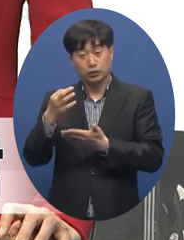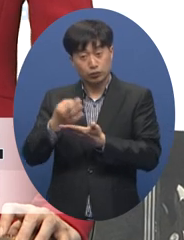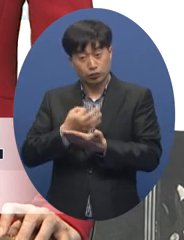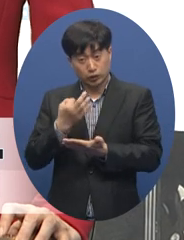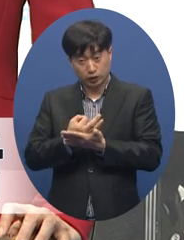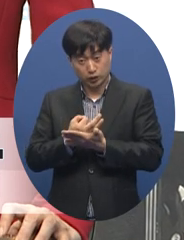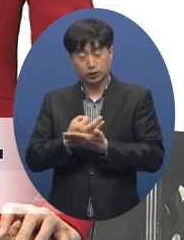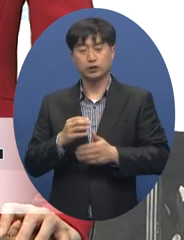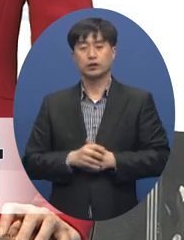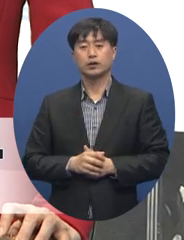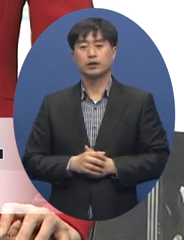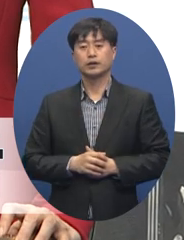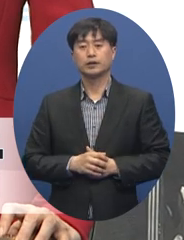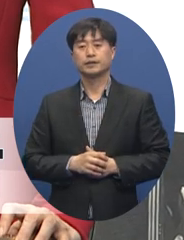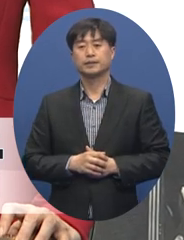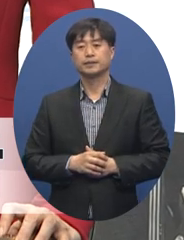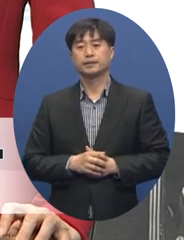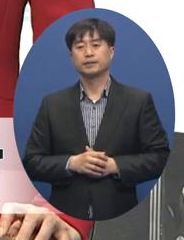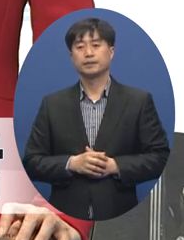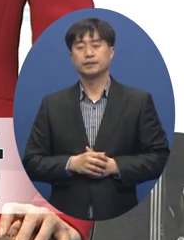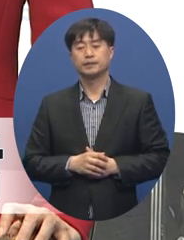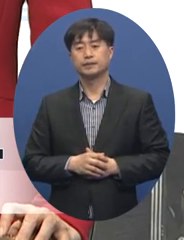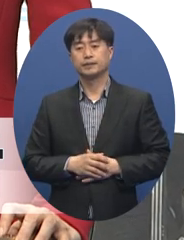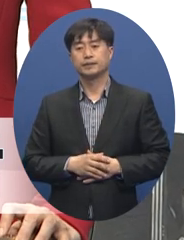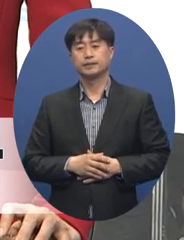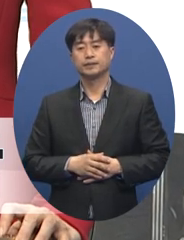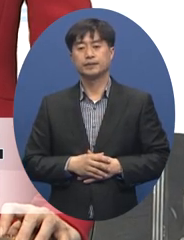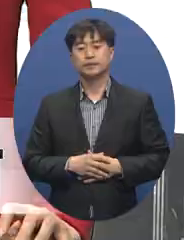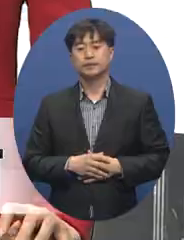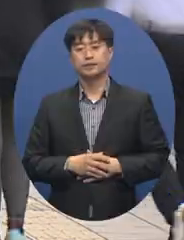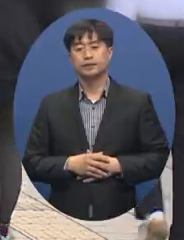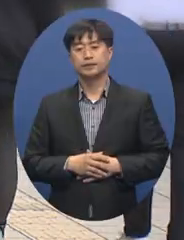되는데요. 한선지 기자가 박람회 일정 미리 알아봤습니다.